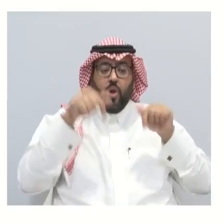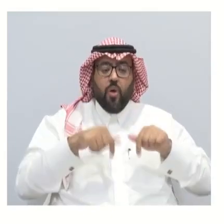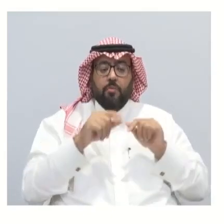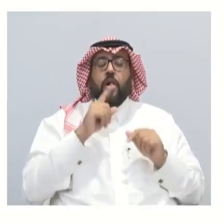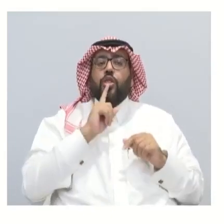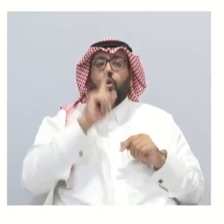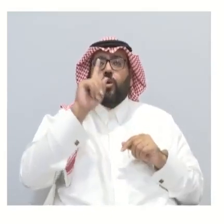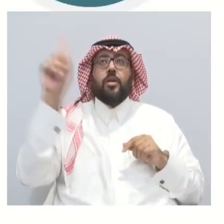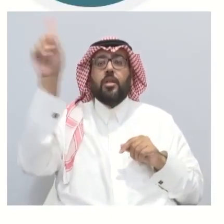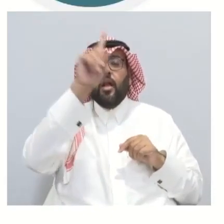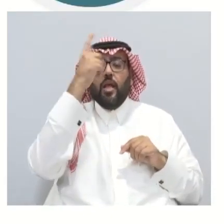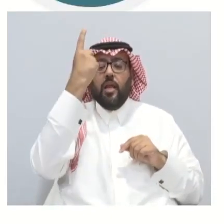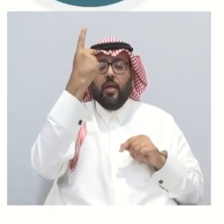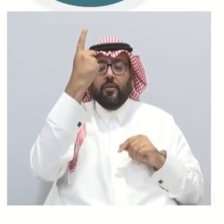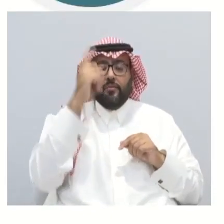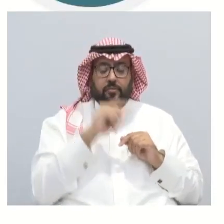الالوهيه